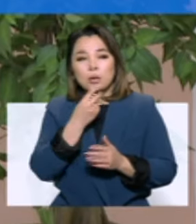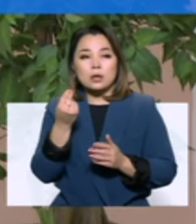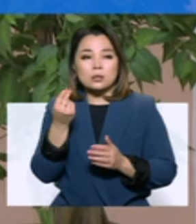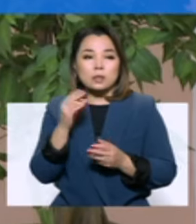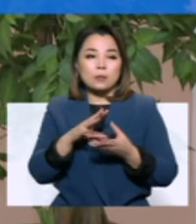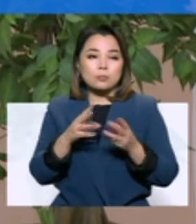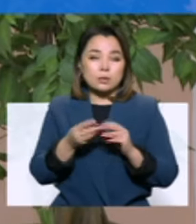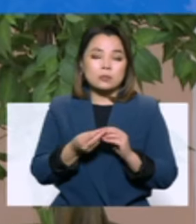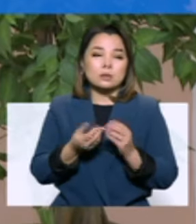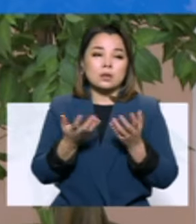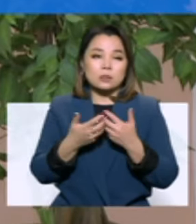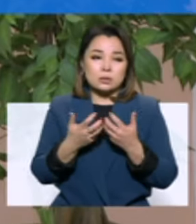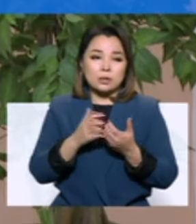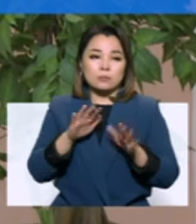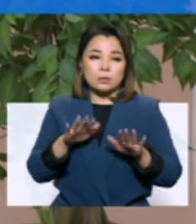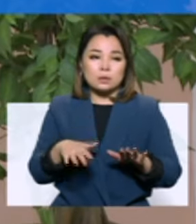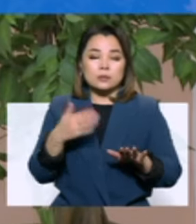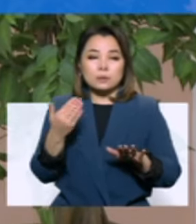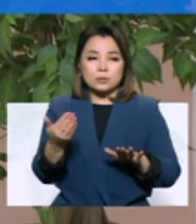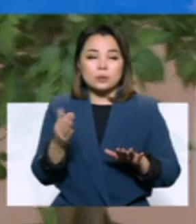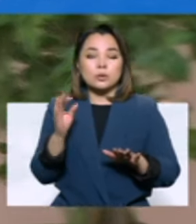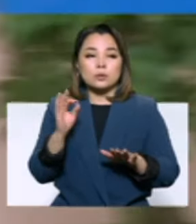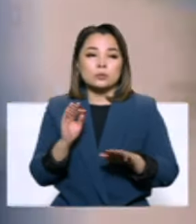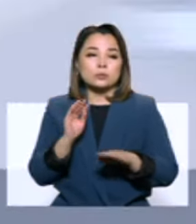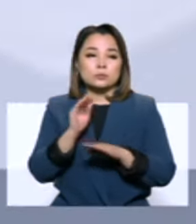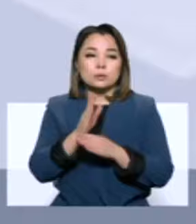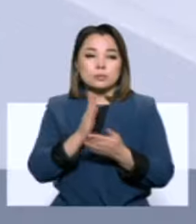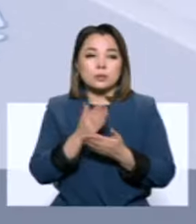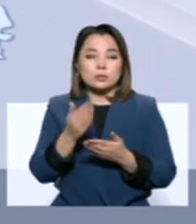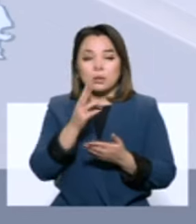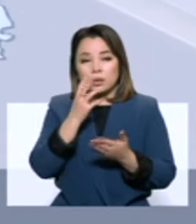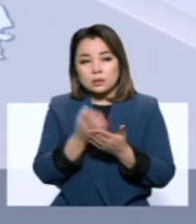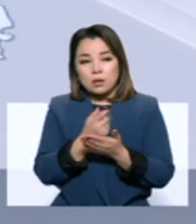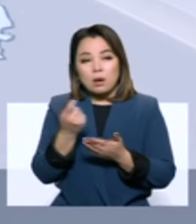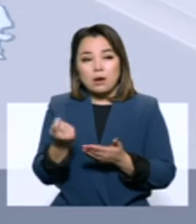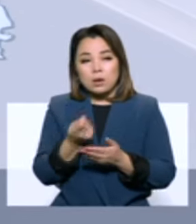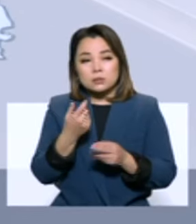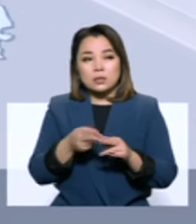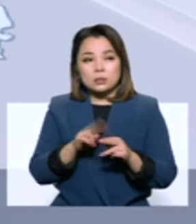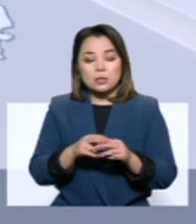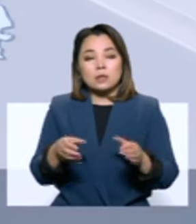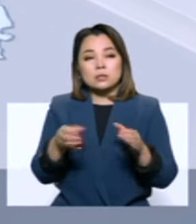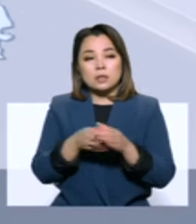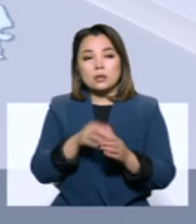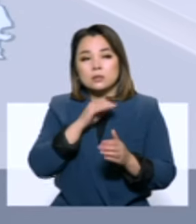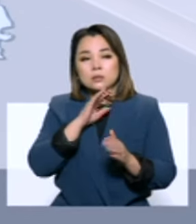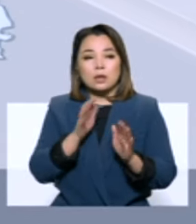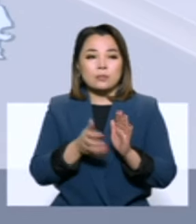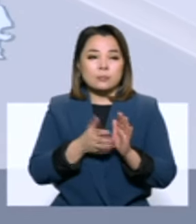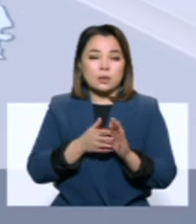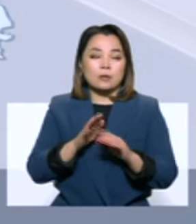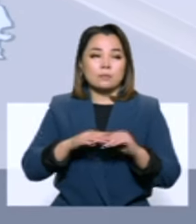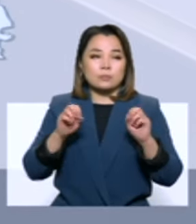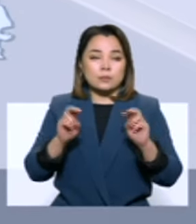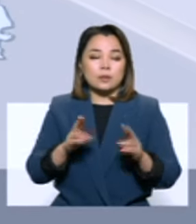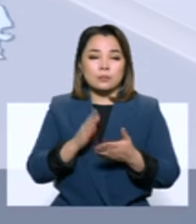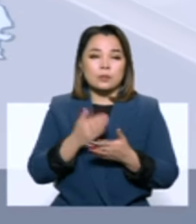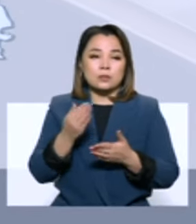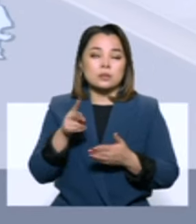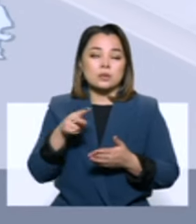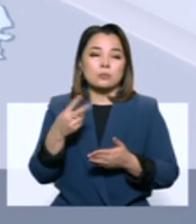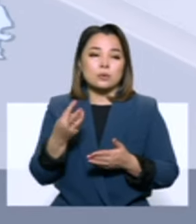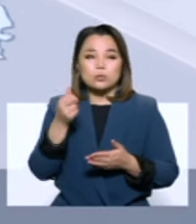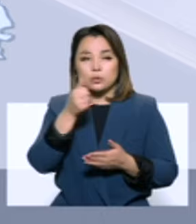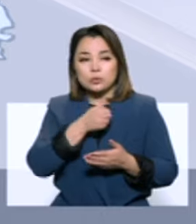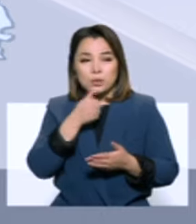қаражат есебінен үстемақы төленеді. Жалақының аздығынан қазір салада маман тапшылығы туындап отыр. Мысалы